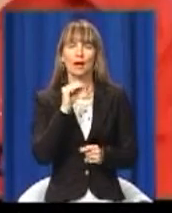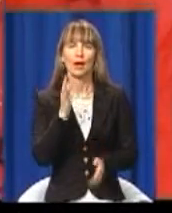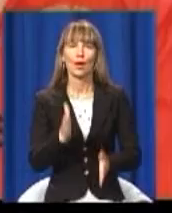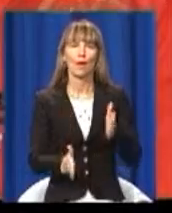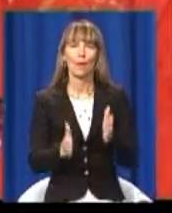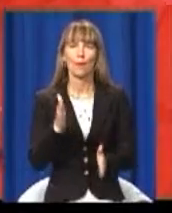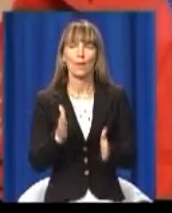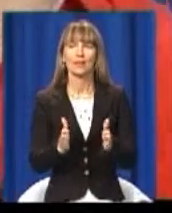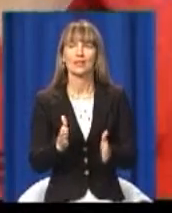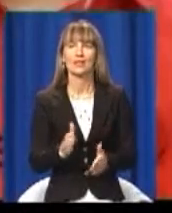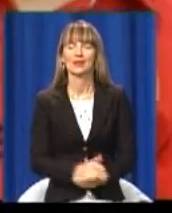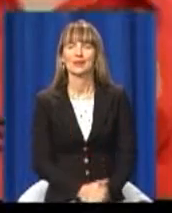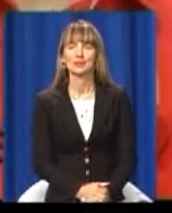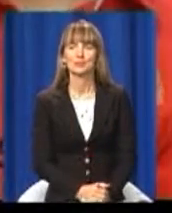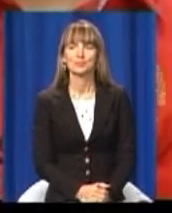собака-робот.